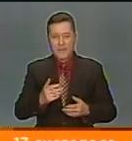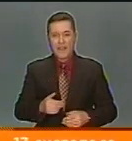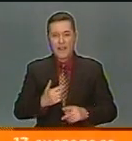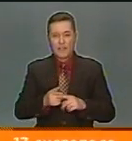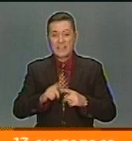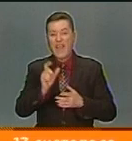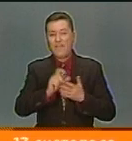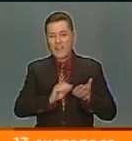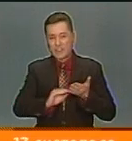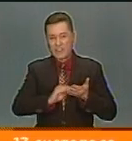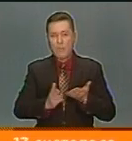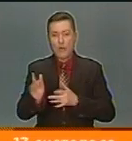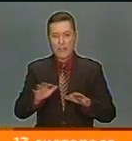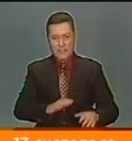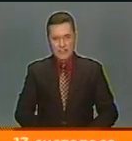летвиненко Олександр альбінський програма Вікна СТБ